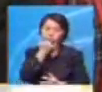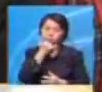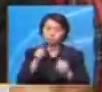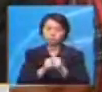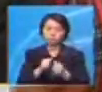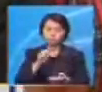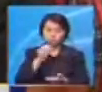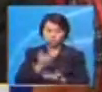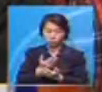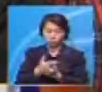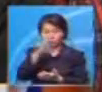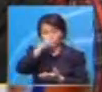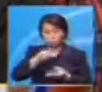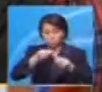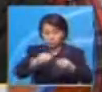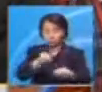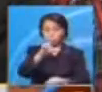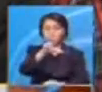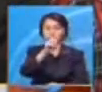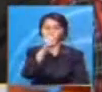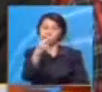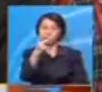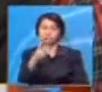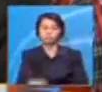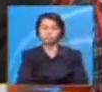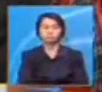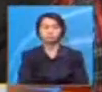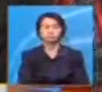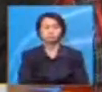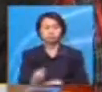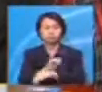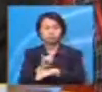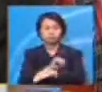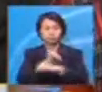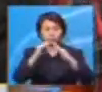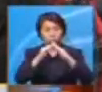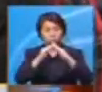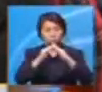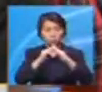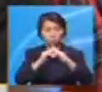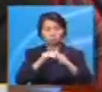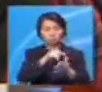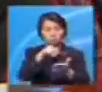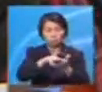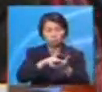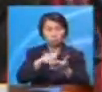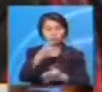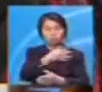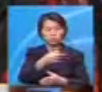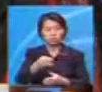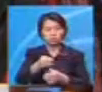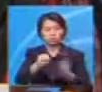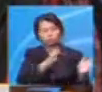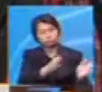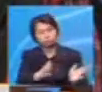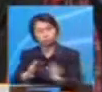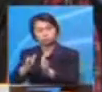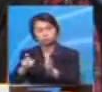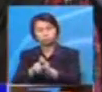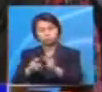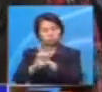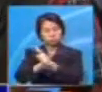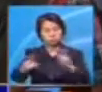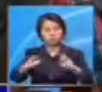yang diberi industri perumahan yang Bera saing dan mampan di samping merealisasikan